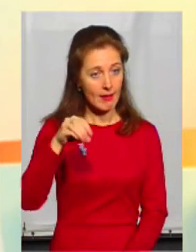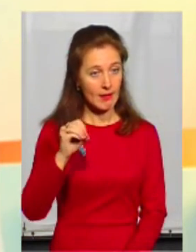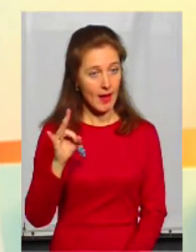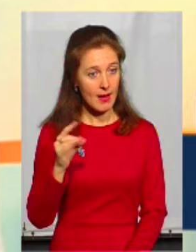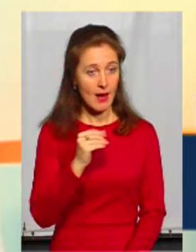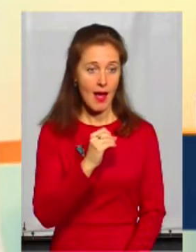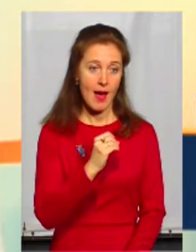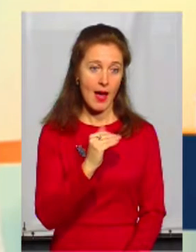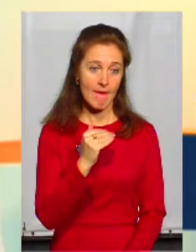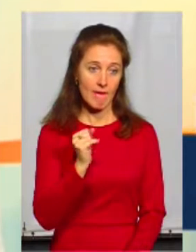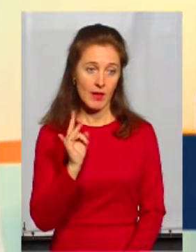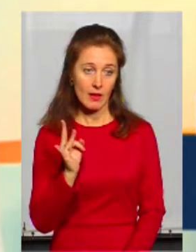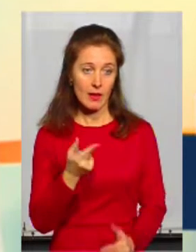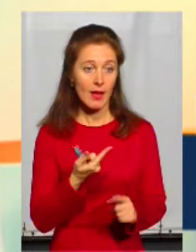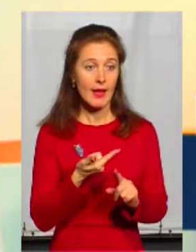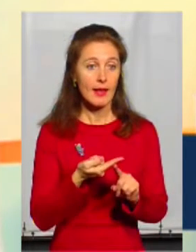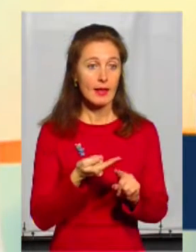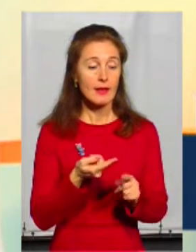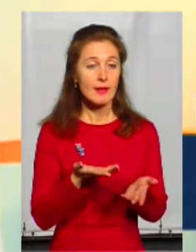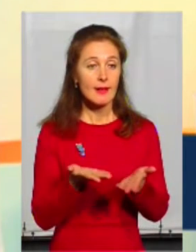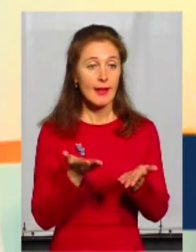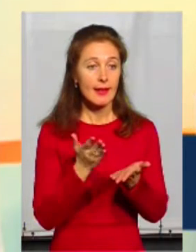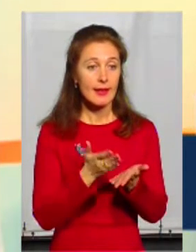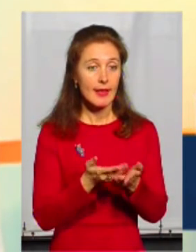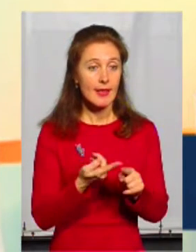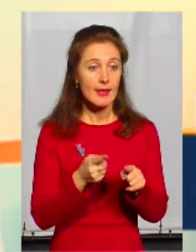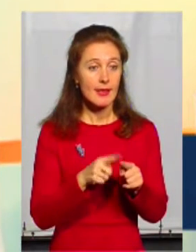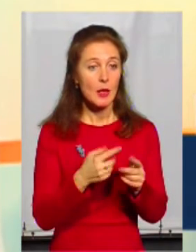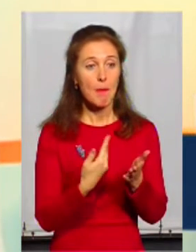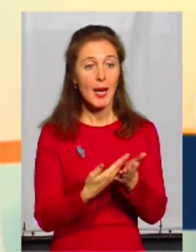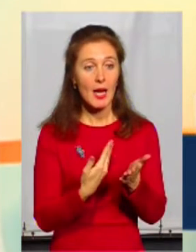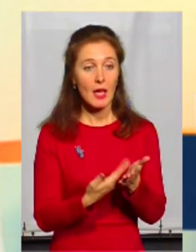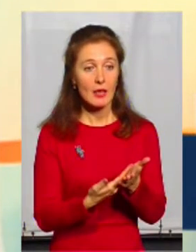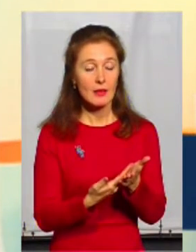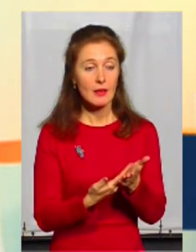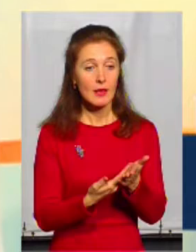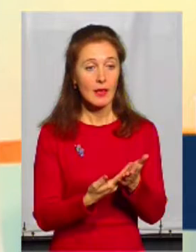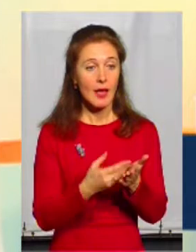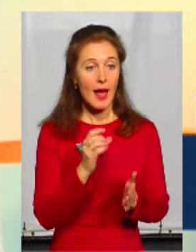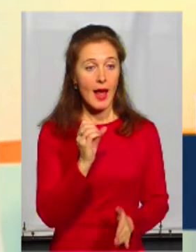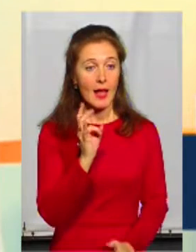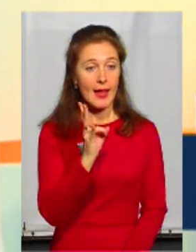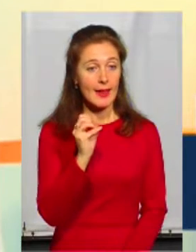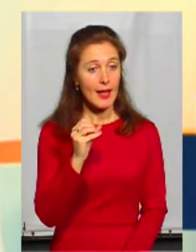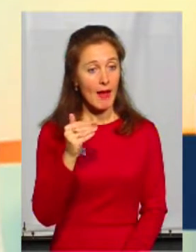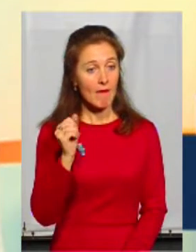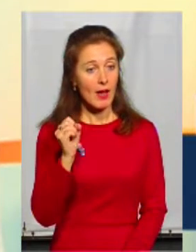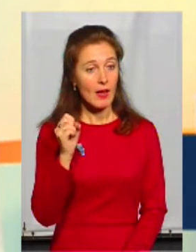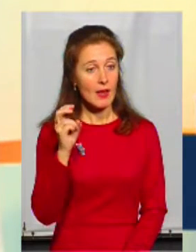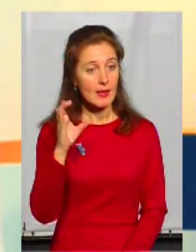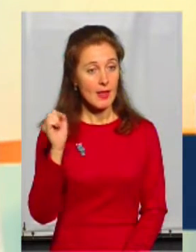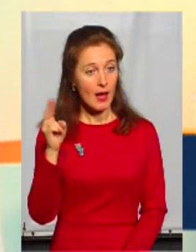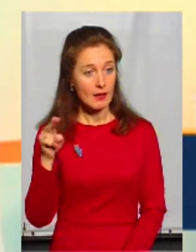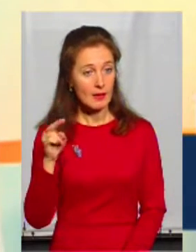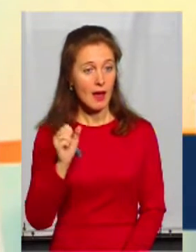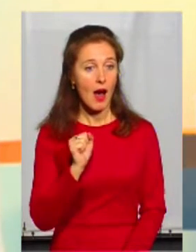словник дає оці фемінітиви, приклади, наприклад, не фасад, а фасада,